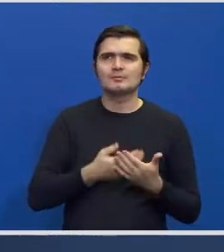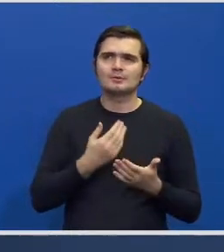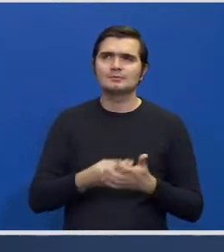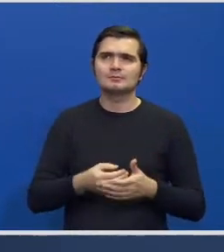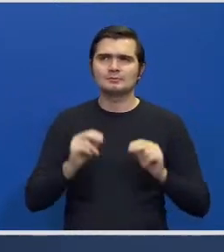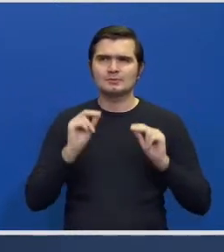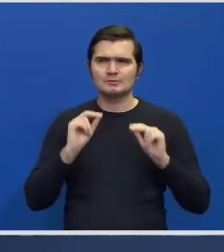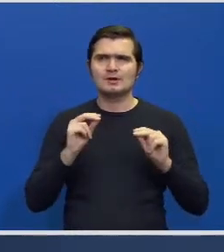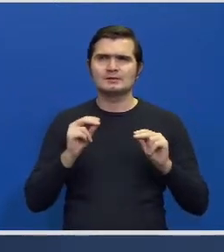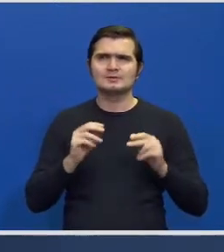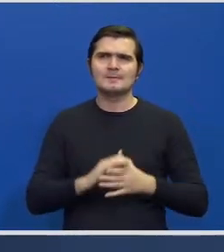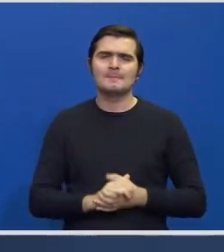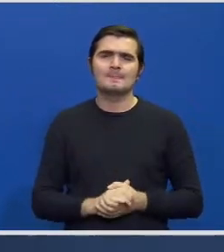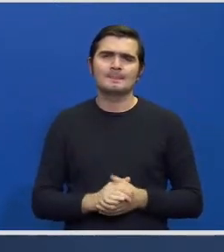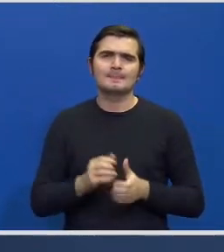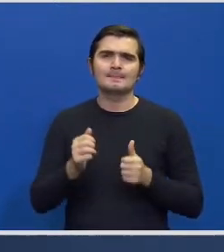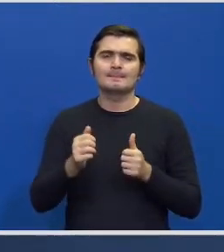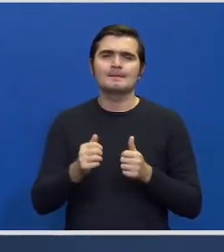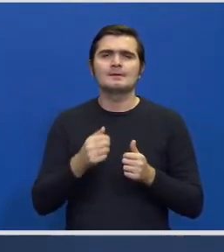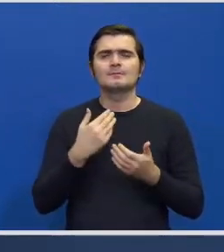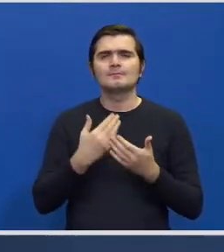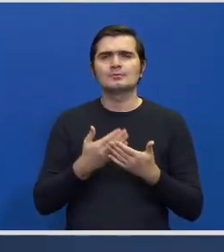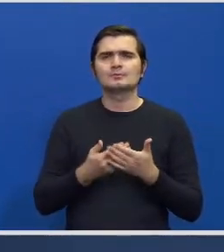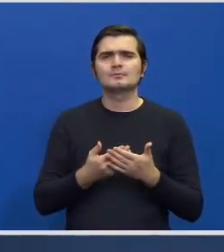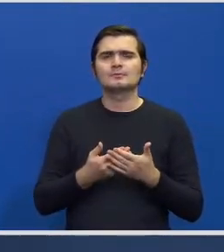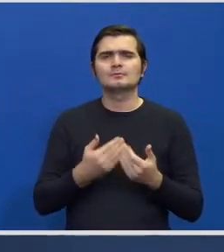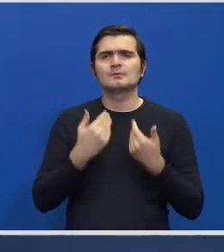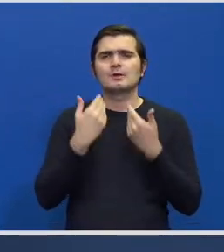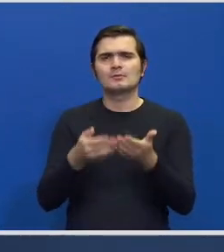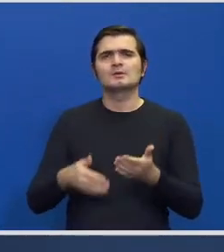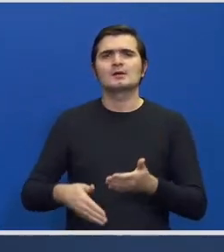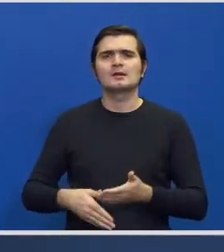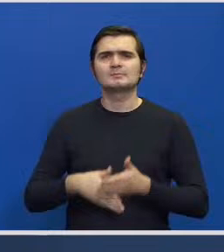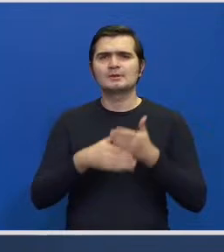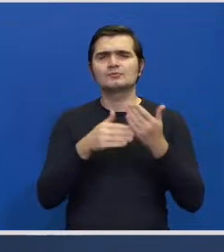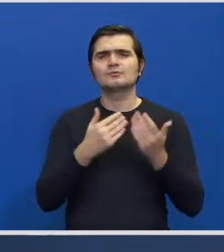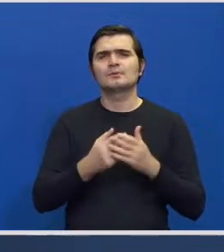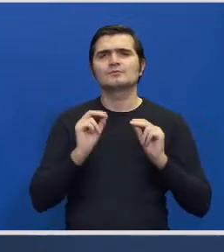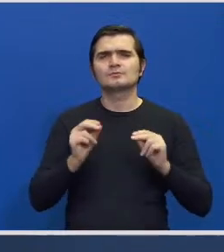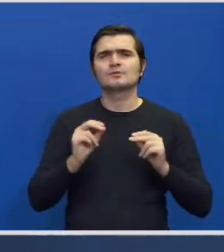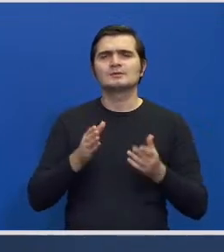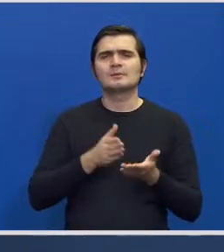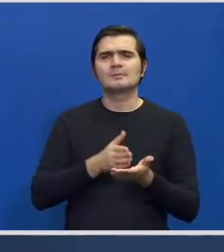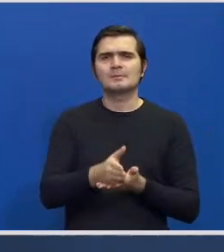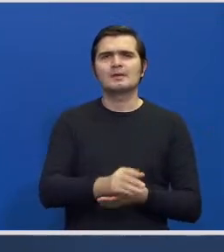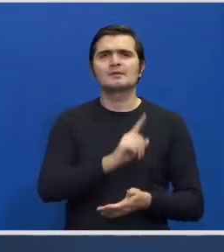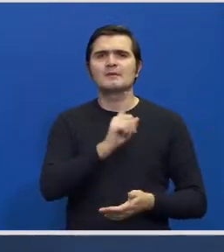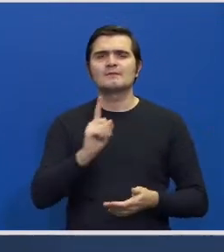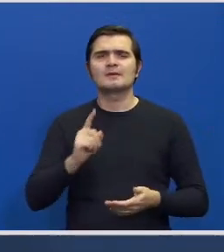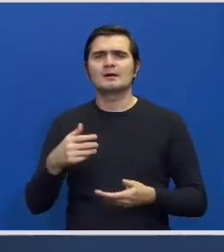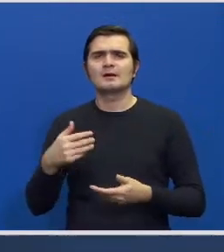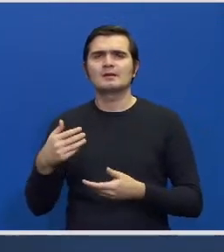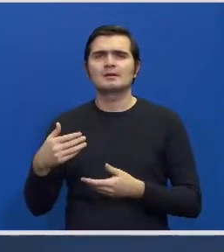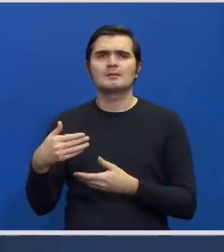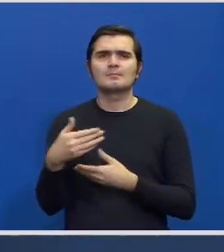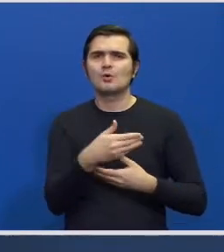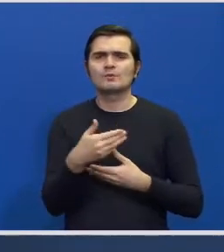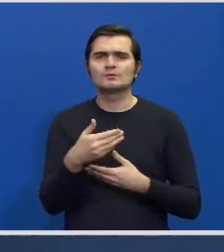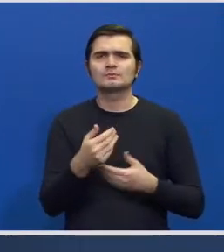acordarea cupoanelor sociale pentru educație timpurie, respectiv la acordarea sprijinului pentru educația permanentă a